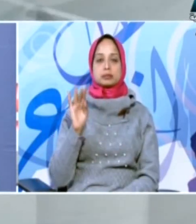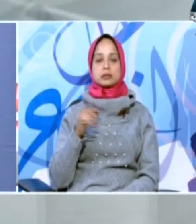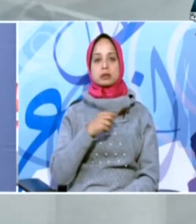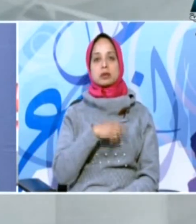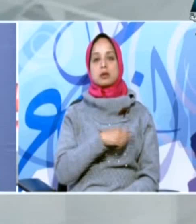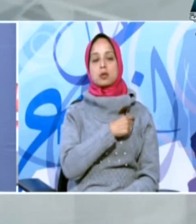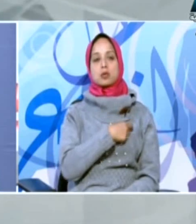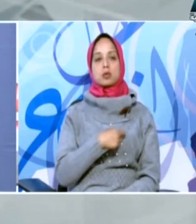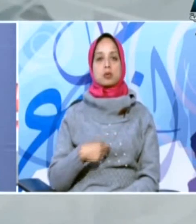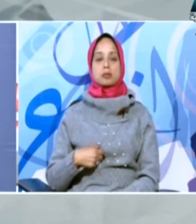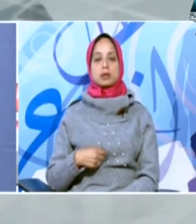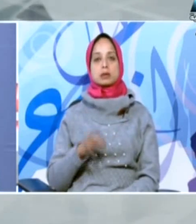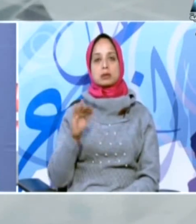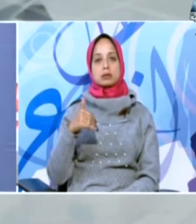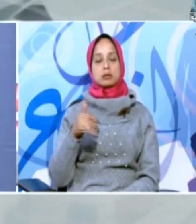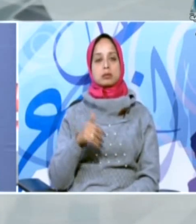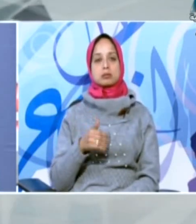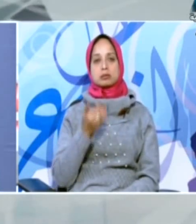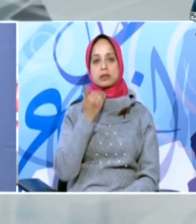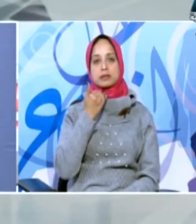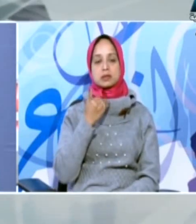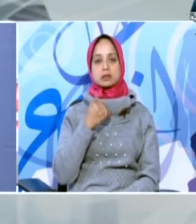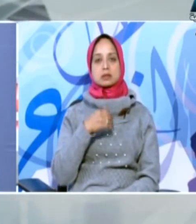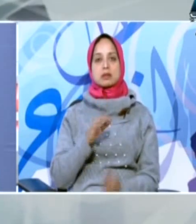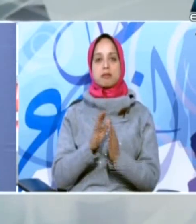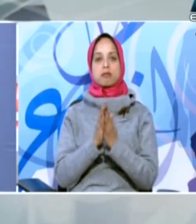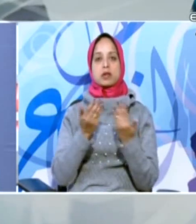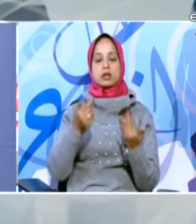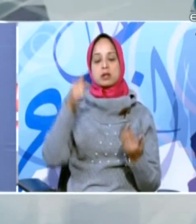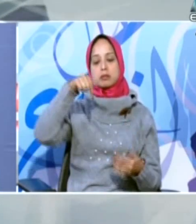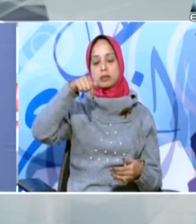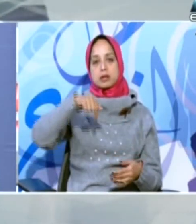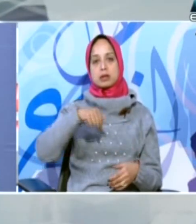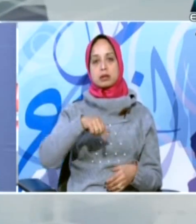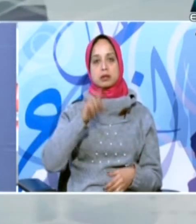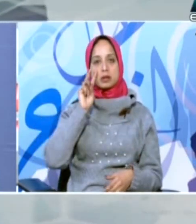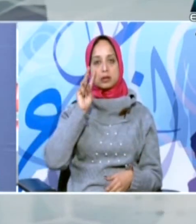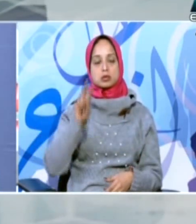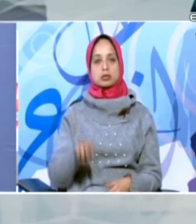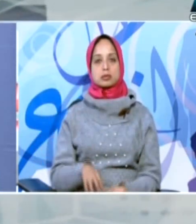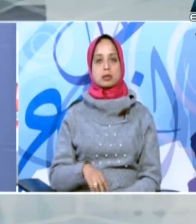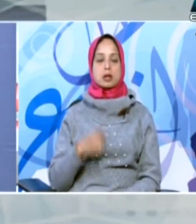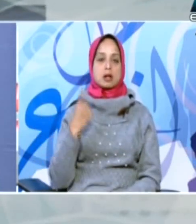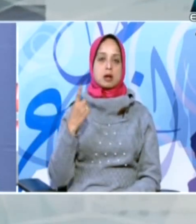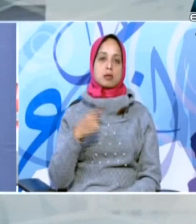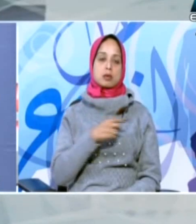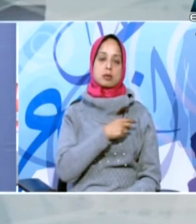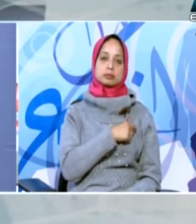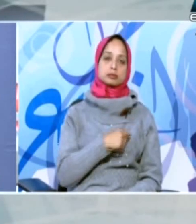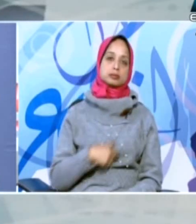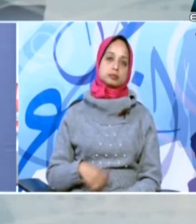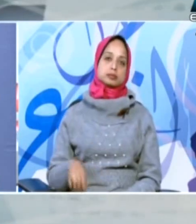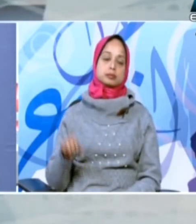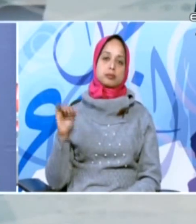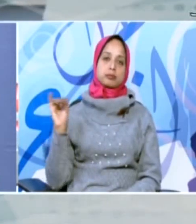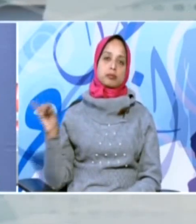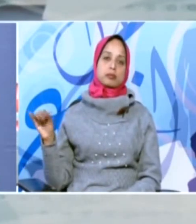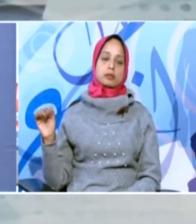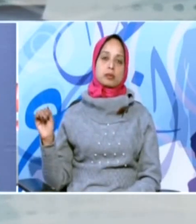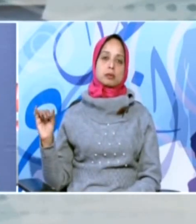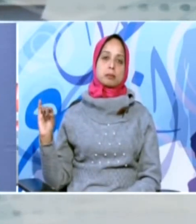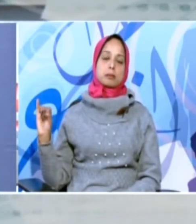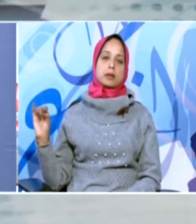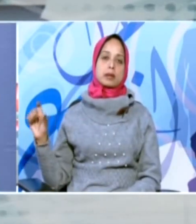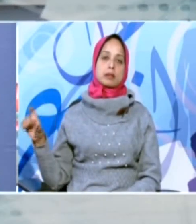هم مش عندكم، هتلاقيهم فهمش الكتاب من تحت، هتلاقي عندك محمد محمود، علي ماهر، حسن